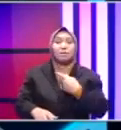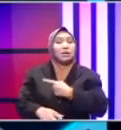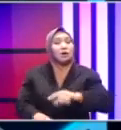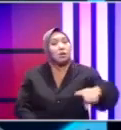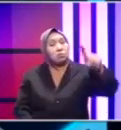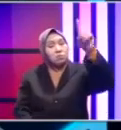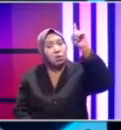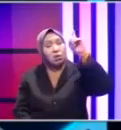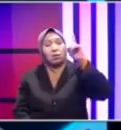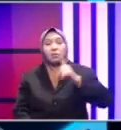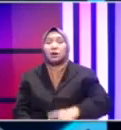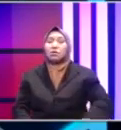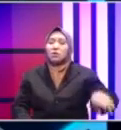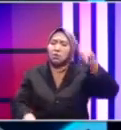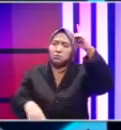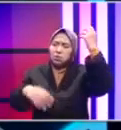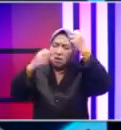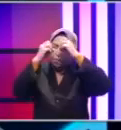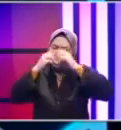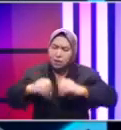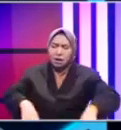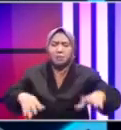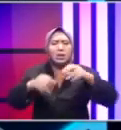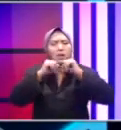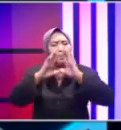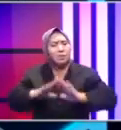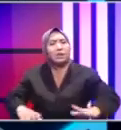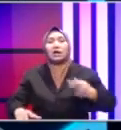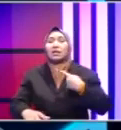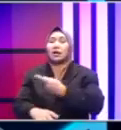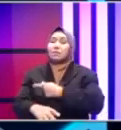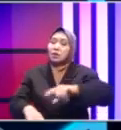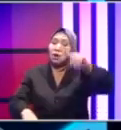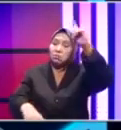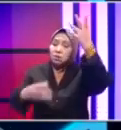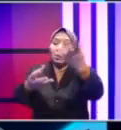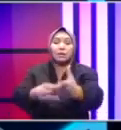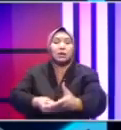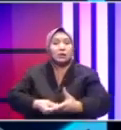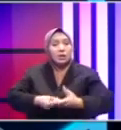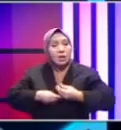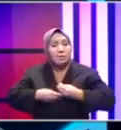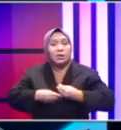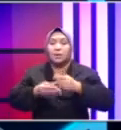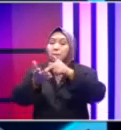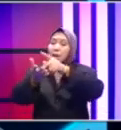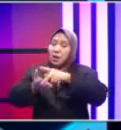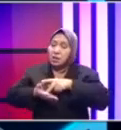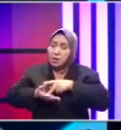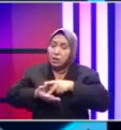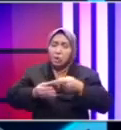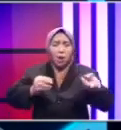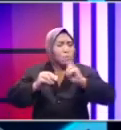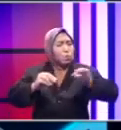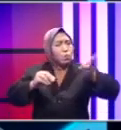Allah rohmatika ya arhamar Rohimin Ya Allah ya Tuhan kami Kurnia dan pahala yang bergerak